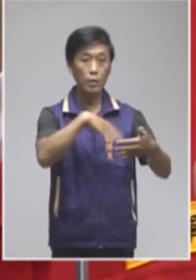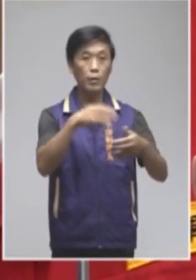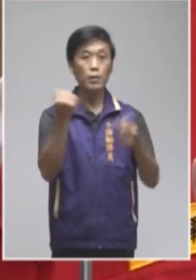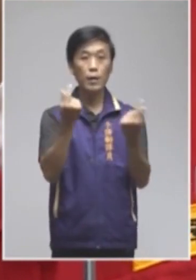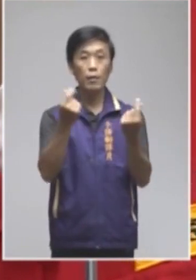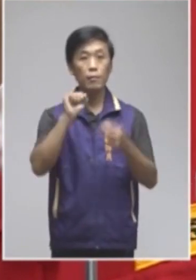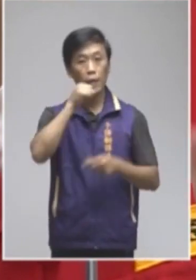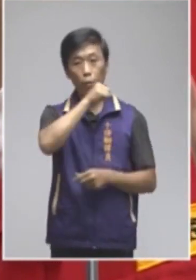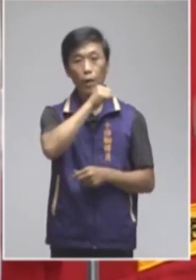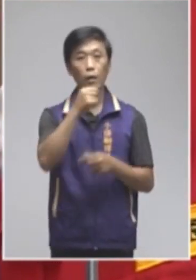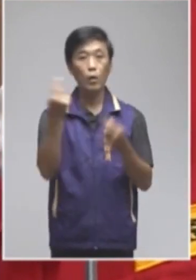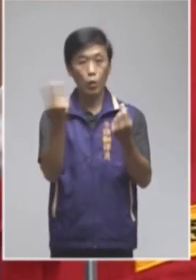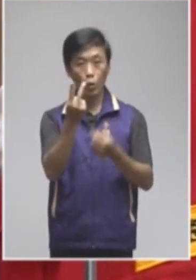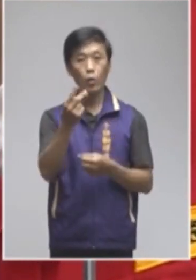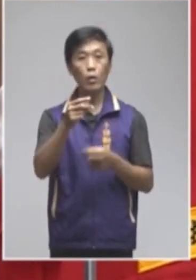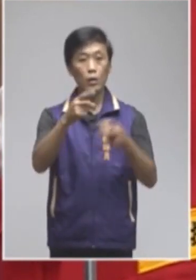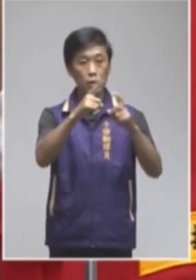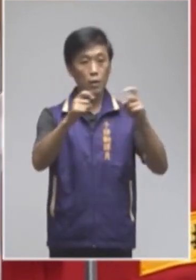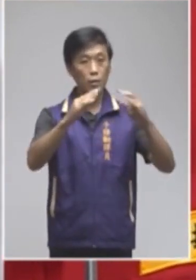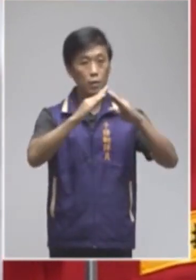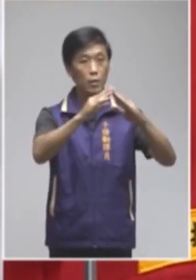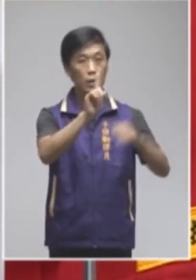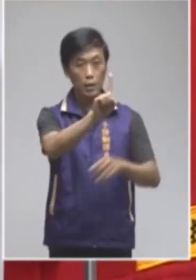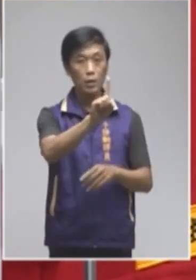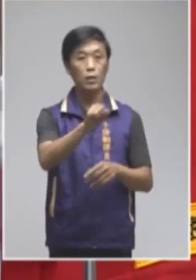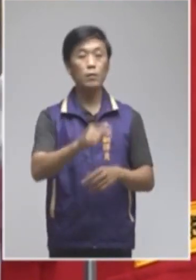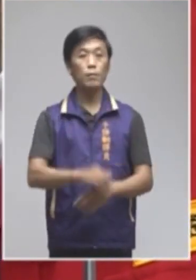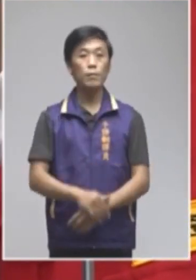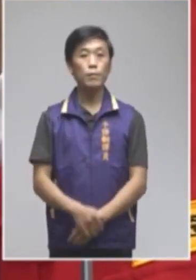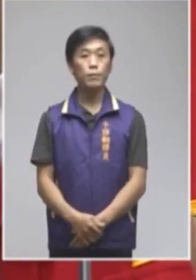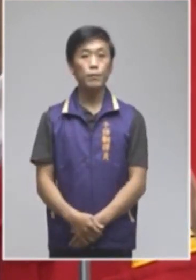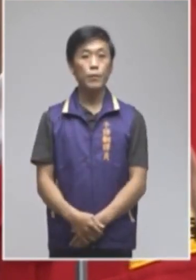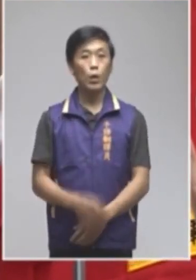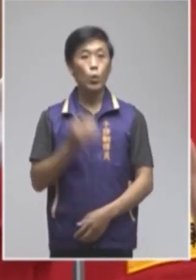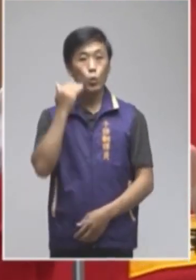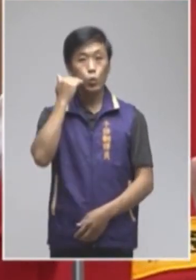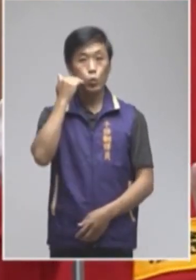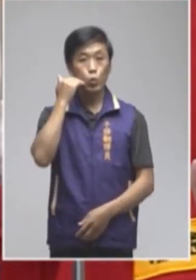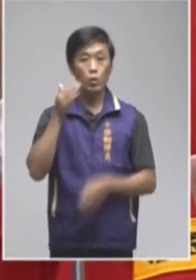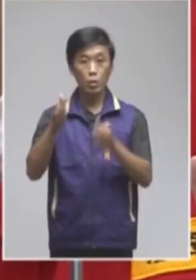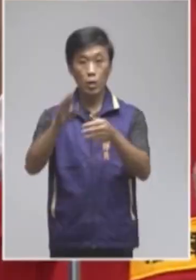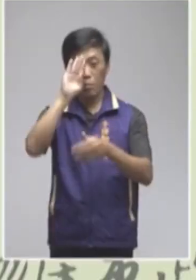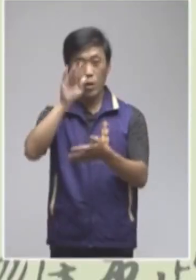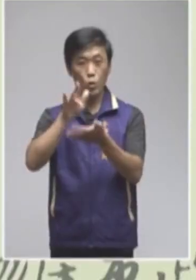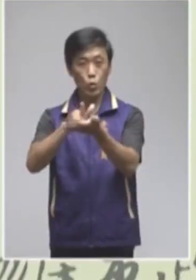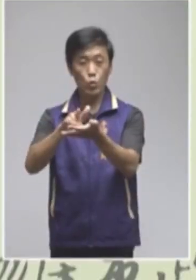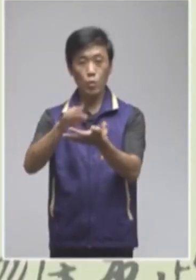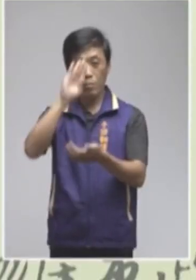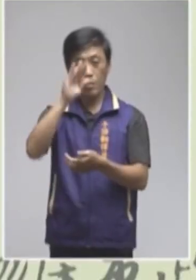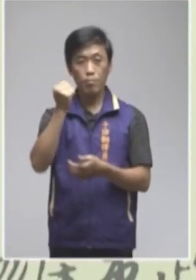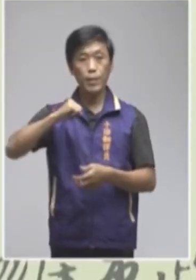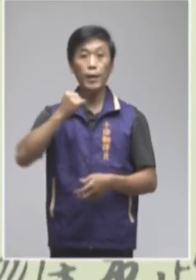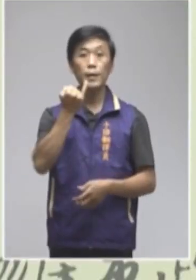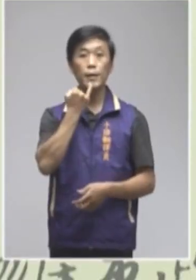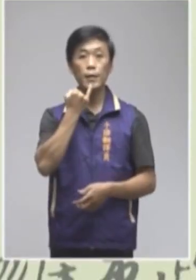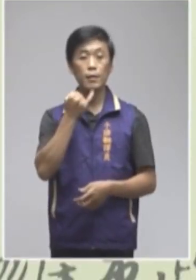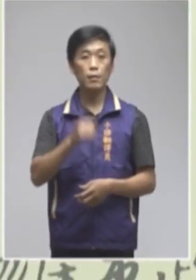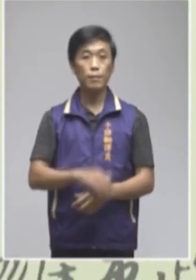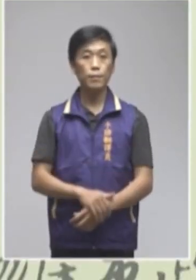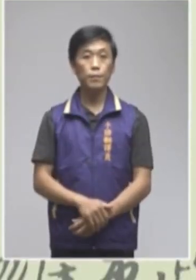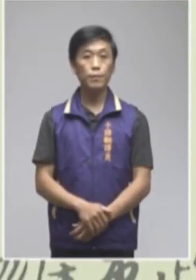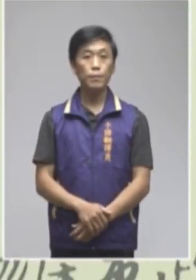来讲，或者是一个城市来讲，那他假如说对于这个病毒也有免疫力，那自然而然